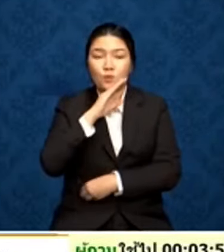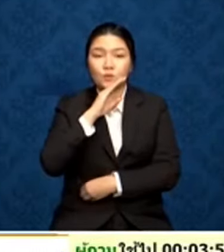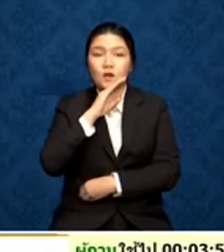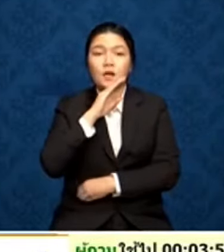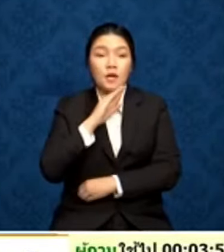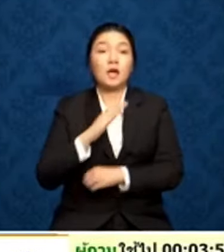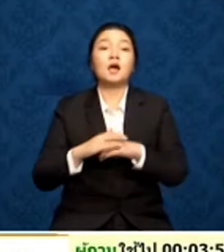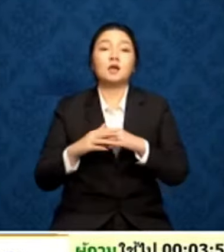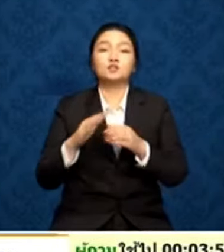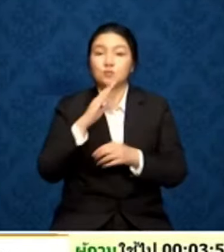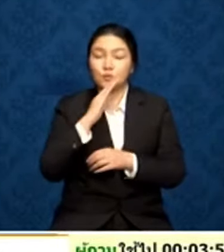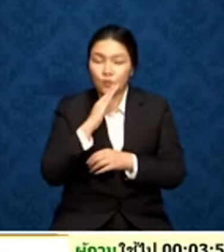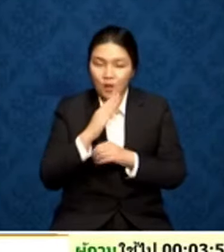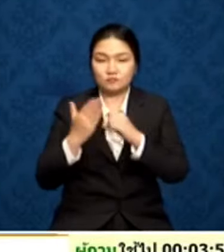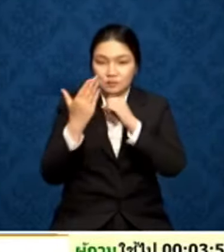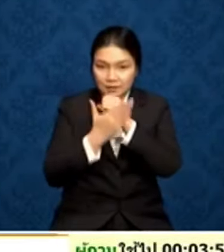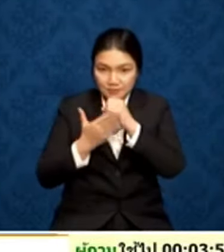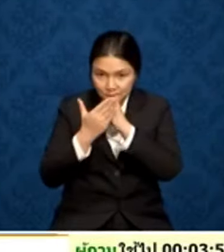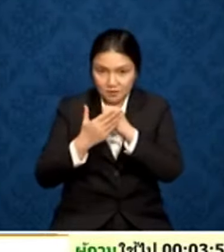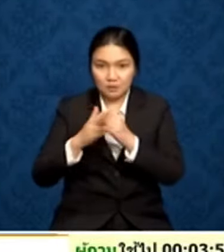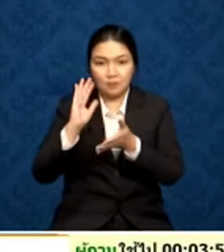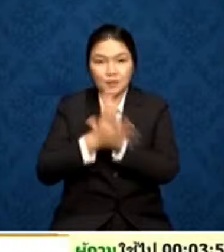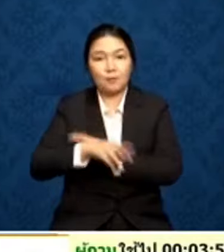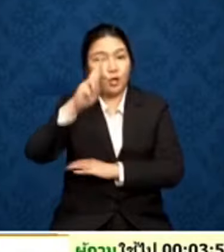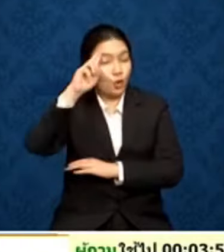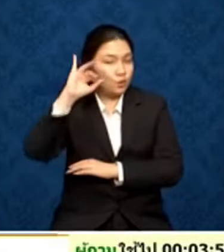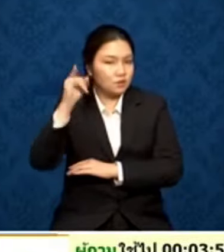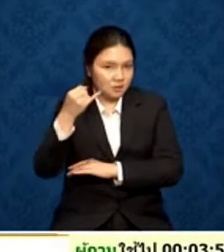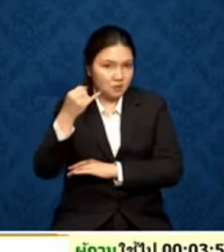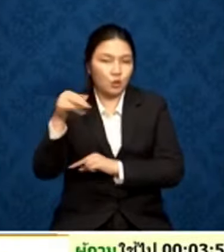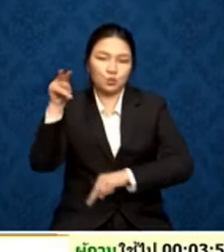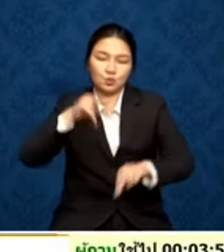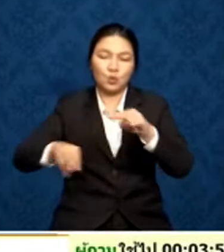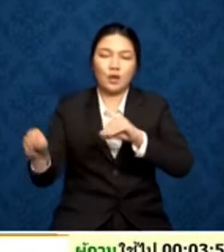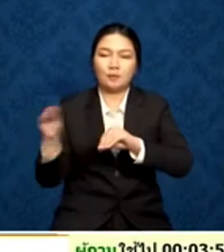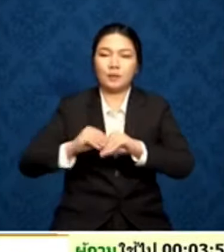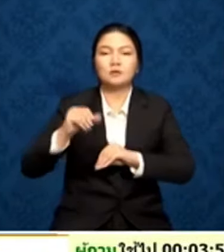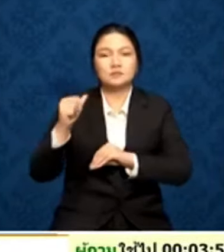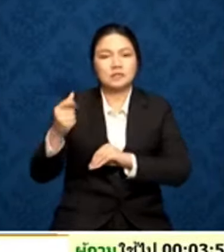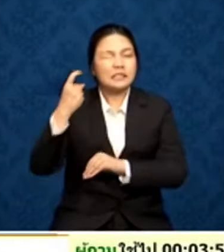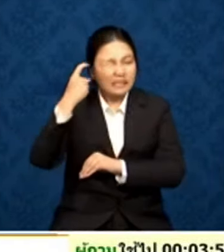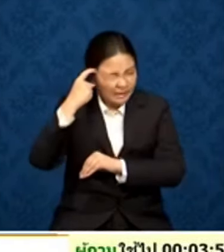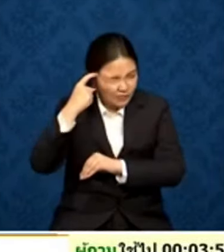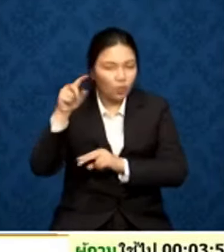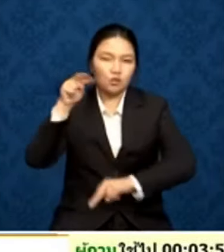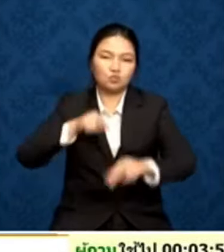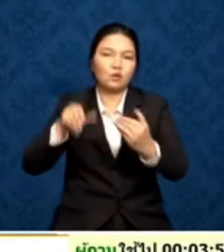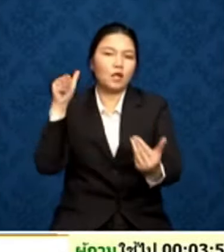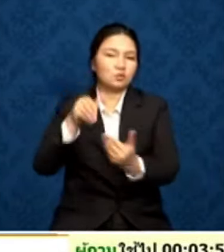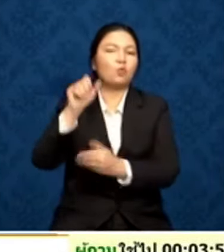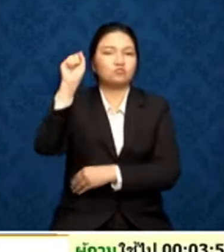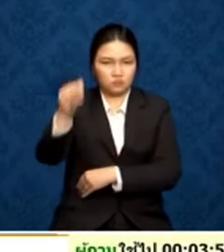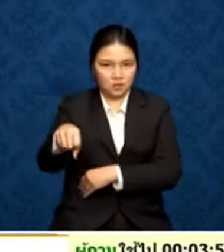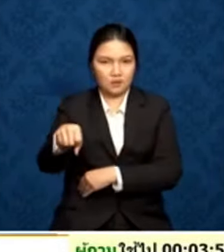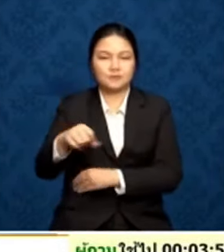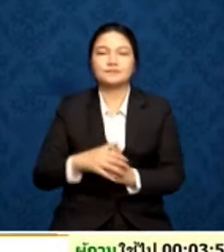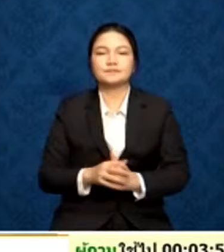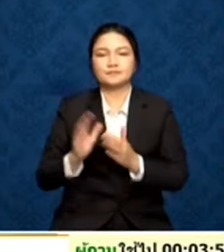พติดเข้าไปนะครับผมมั่นใจว่ามันจะเป็นการดูแลที่ตรงในส่วน